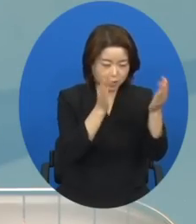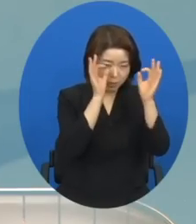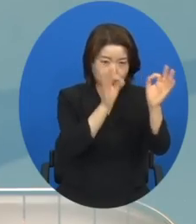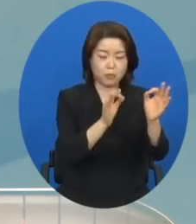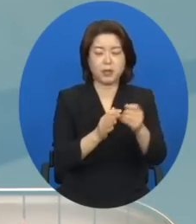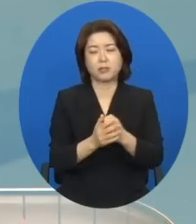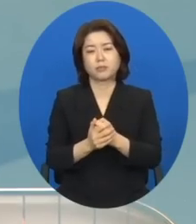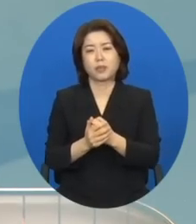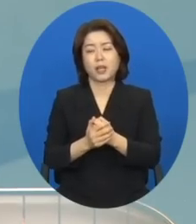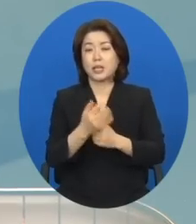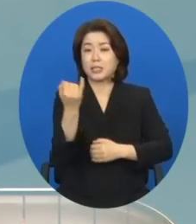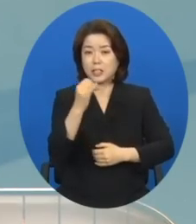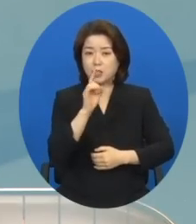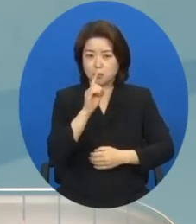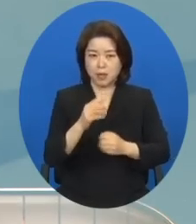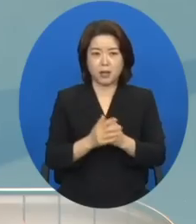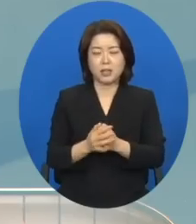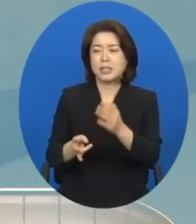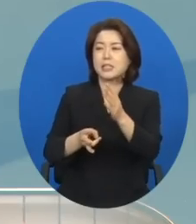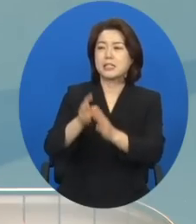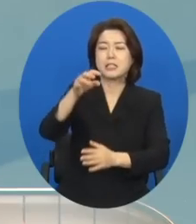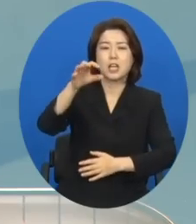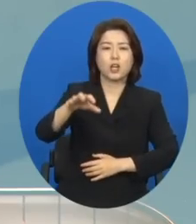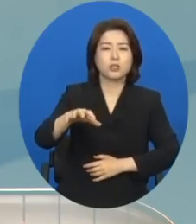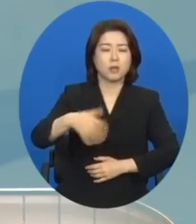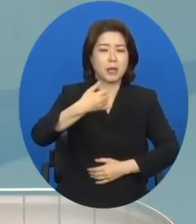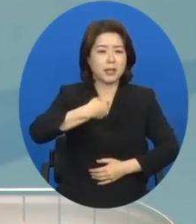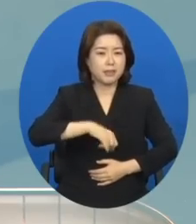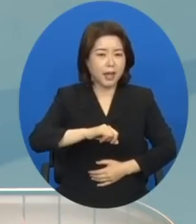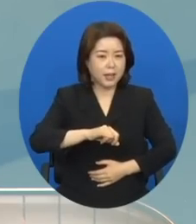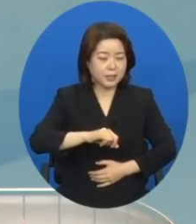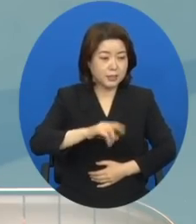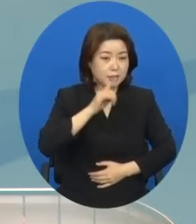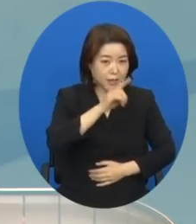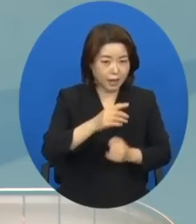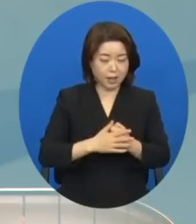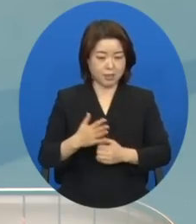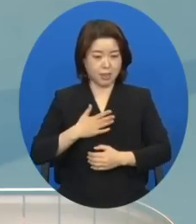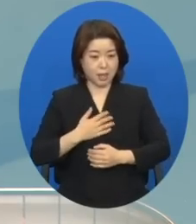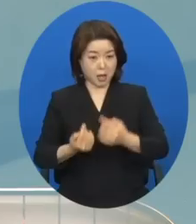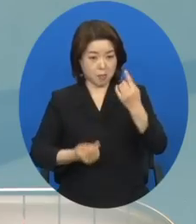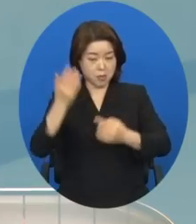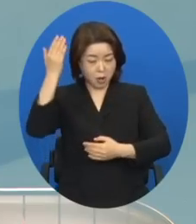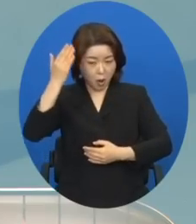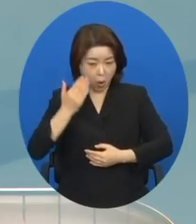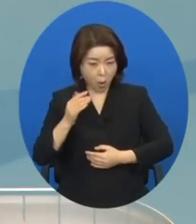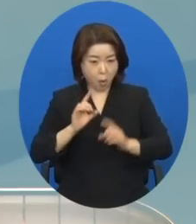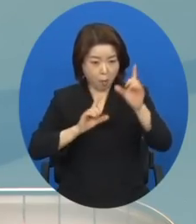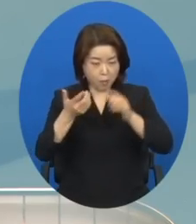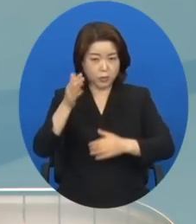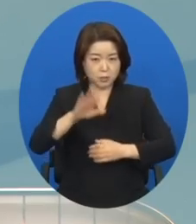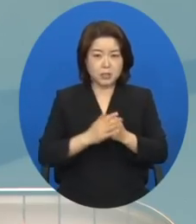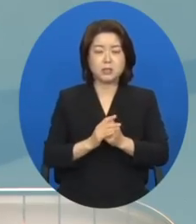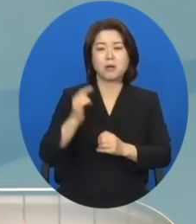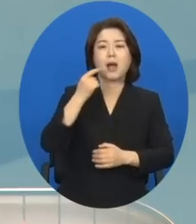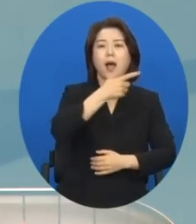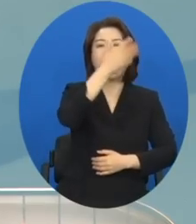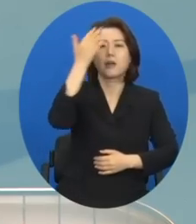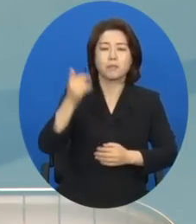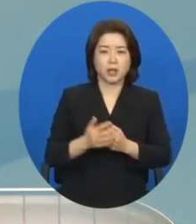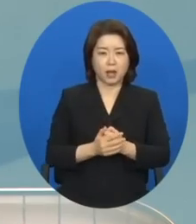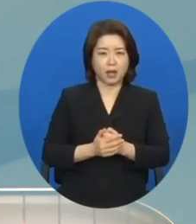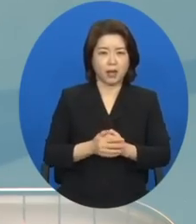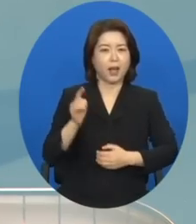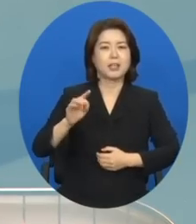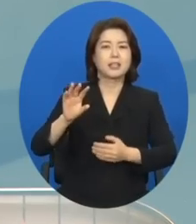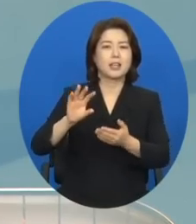해요. 예루살렘의 딸들아, 내가 비록 검지만 아름다우니. 검지만 아름답다. 이것이